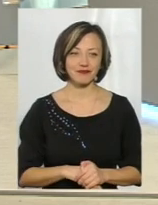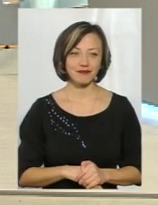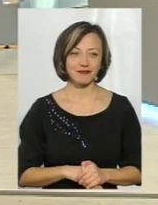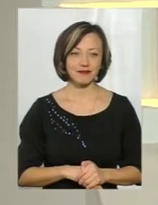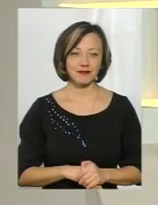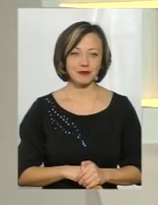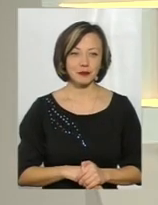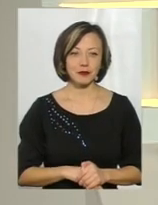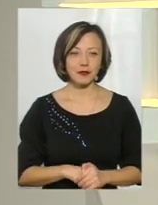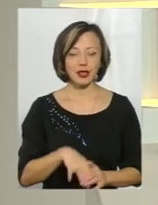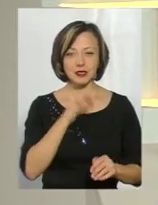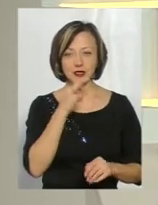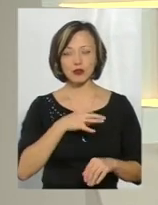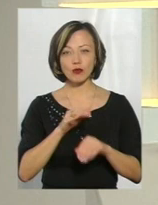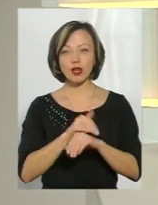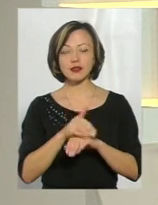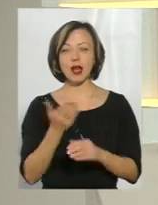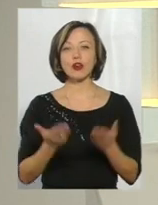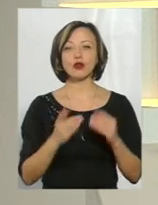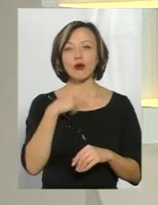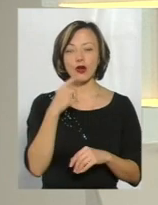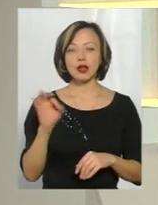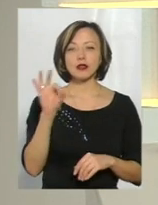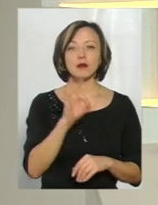зробити. Скажіть, будь ласка, якщо говорити про